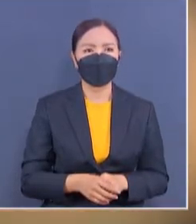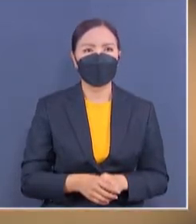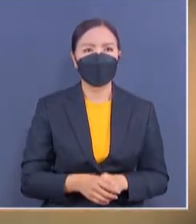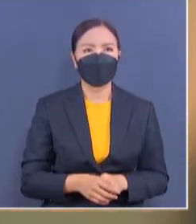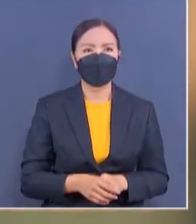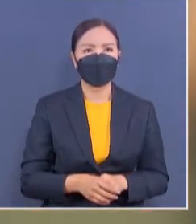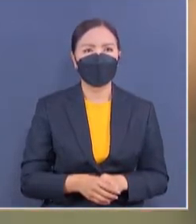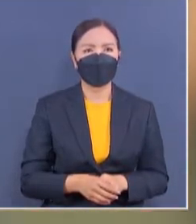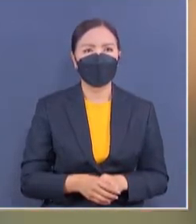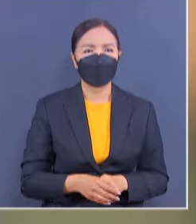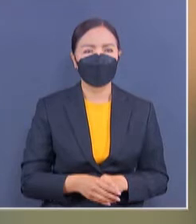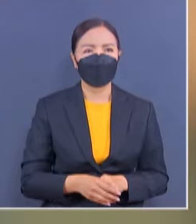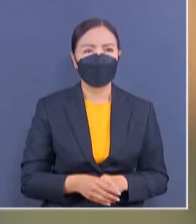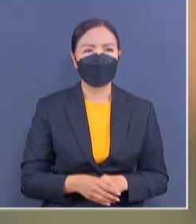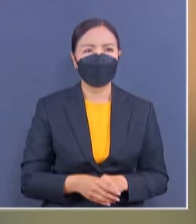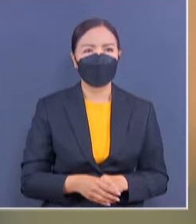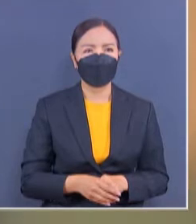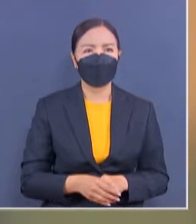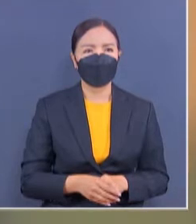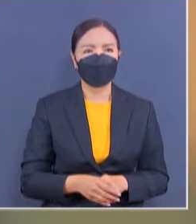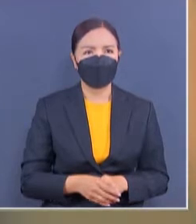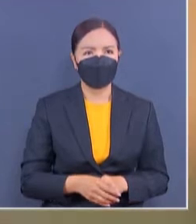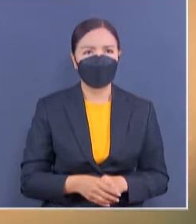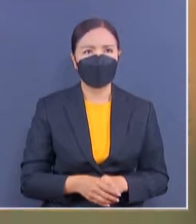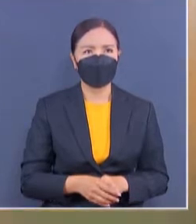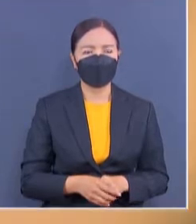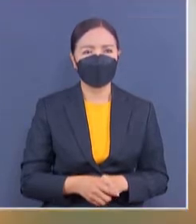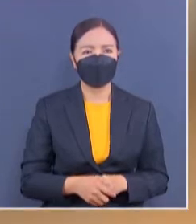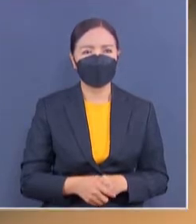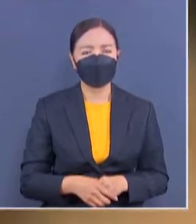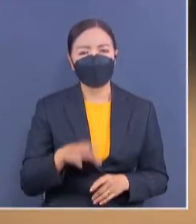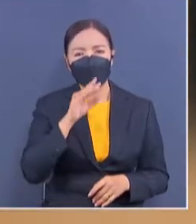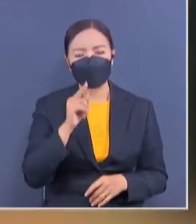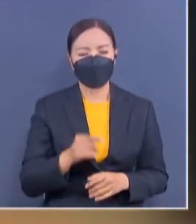พี ่ นี่แหละ มันไร้สาระ เ ขาจะรับมาหา